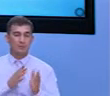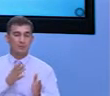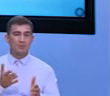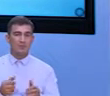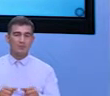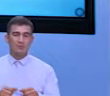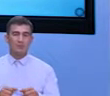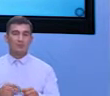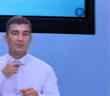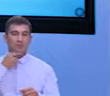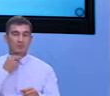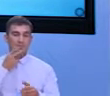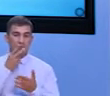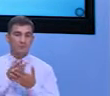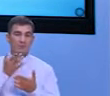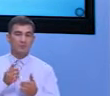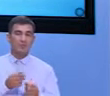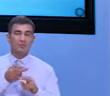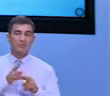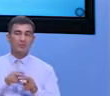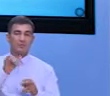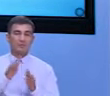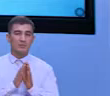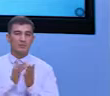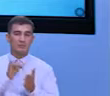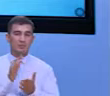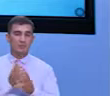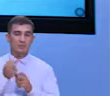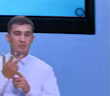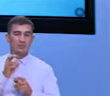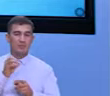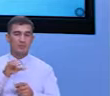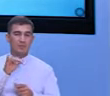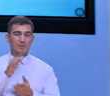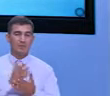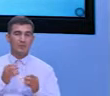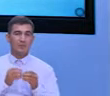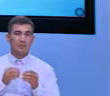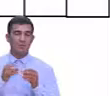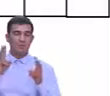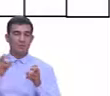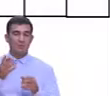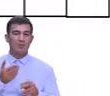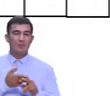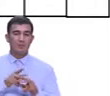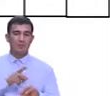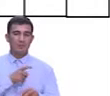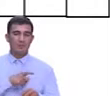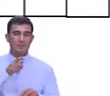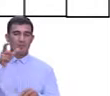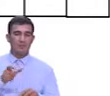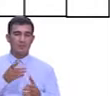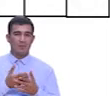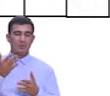bilan tinglang. Bu darsligimizdagi 13-betning 10-chi topshirig'i. Dehqonning